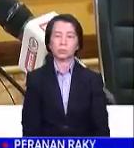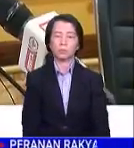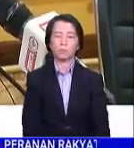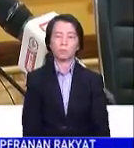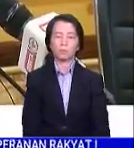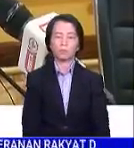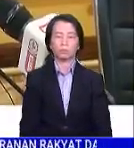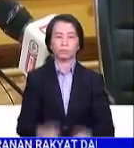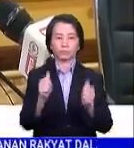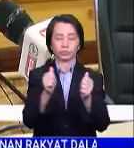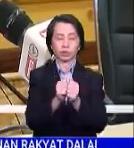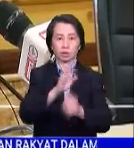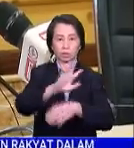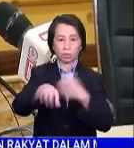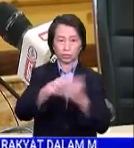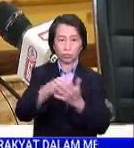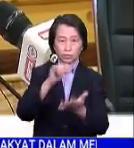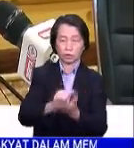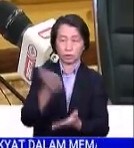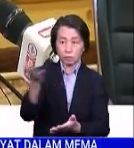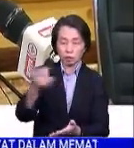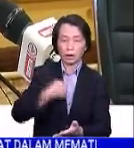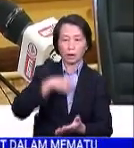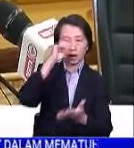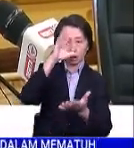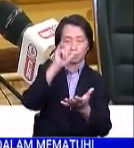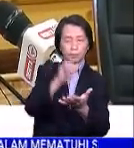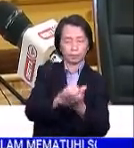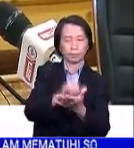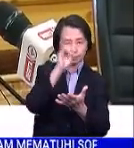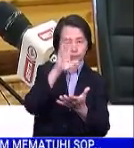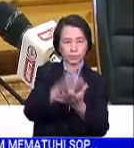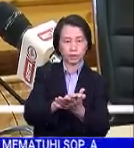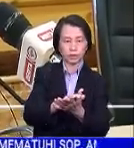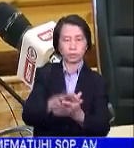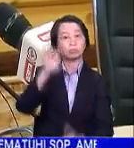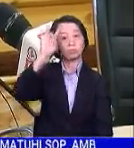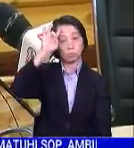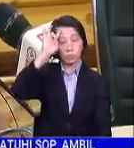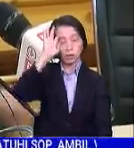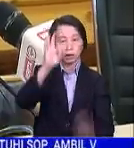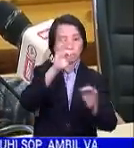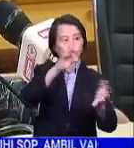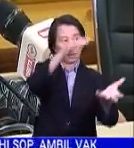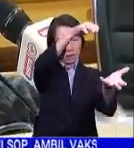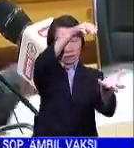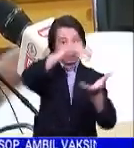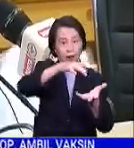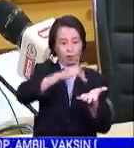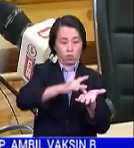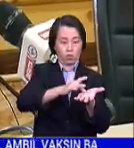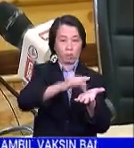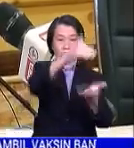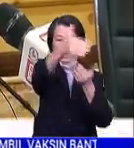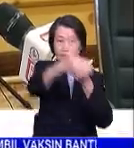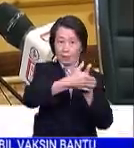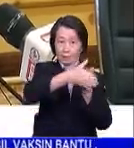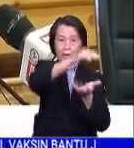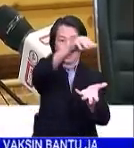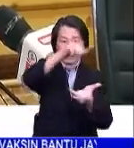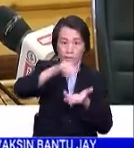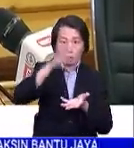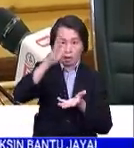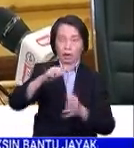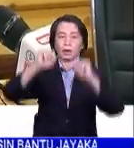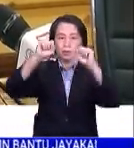Dengan semua kapasiti ini, saya percaya dan yakin bahawa insyaAllah kalau bekalan vaksin itu sampai, kita akan